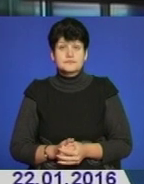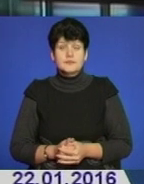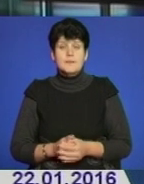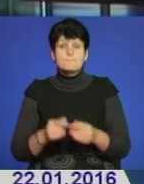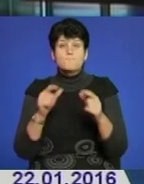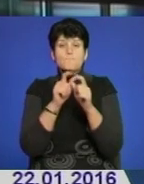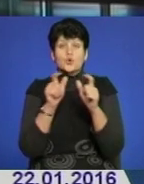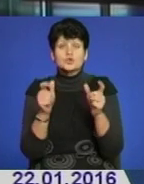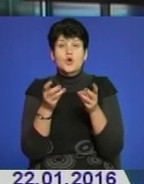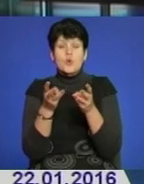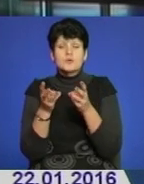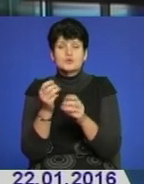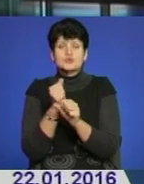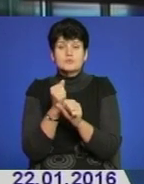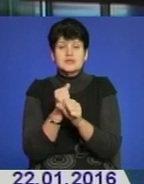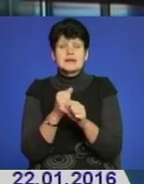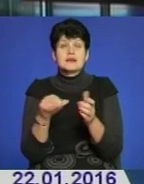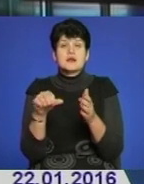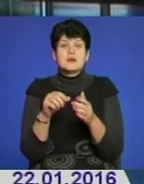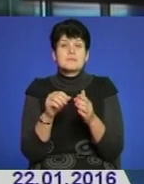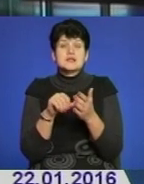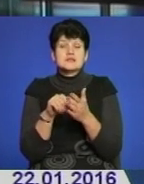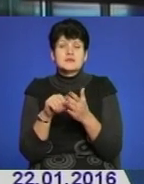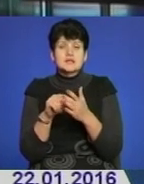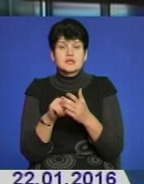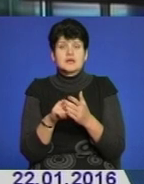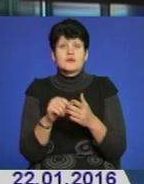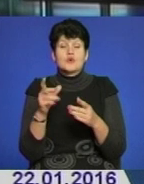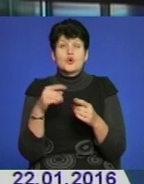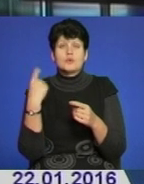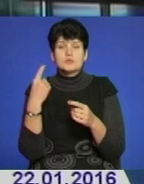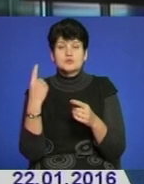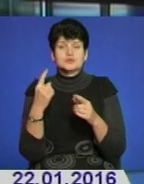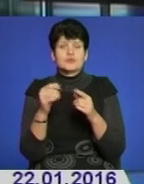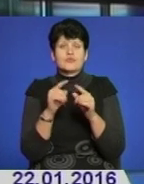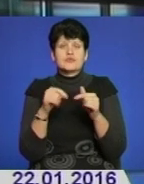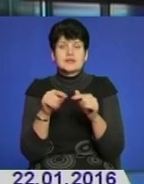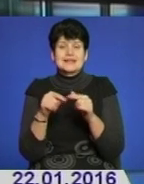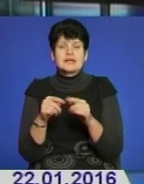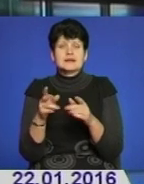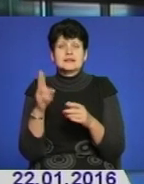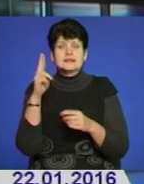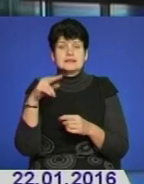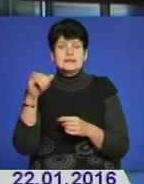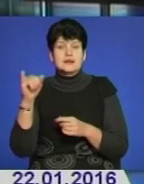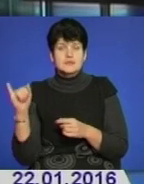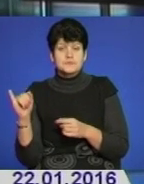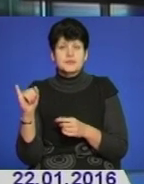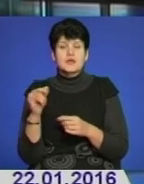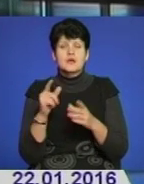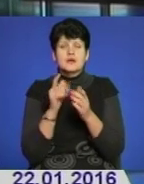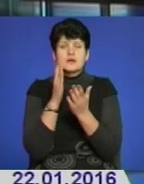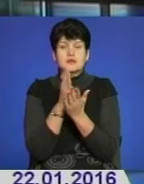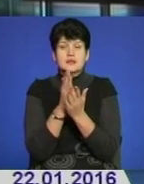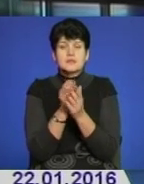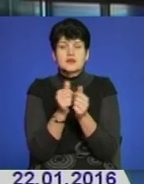Пункти обігріву облаштували працівники обласного управління превентивної діяльності на стаціонарних постах дорожньо-патрульної служби краю. Розташовані вони